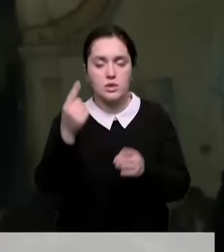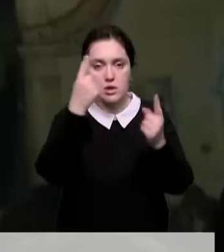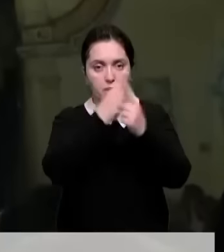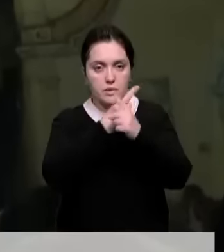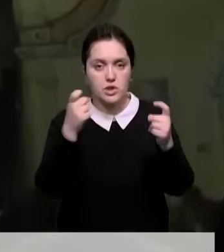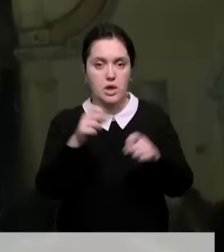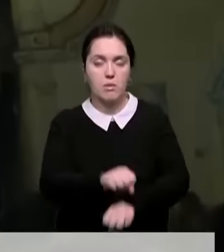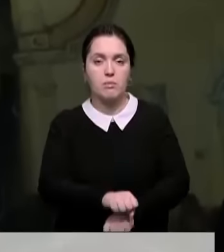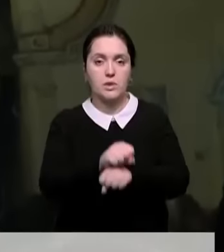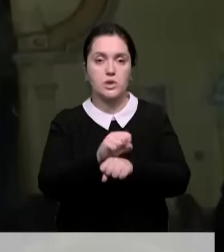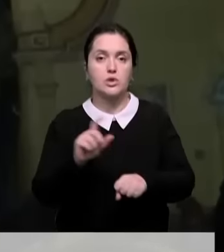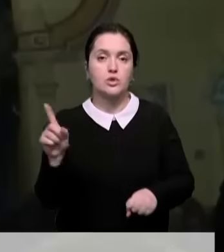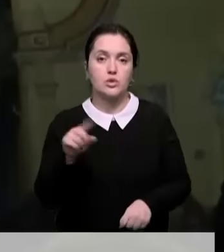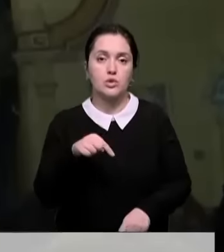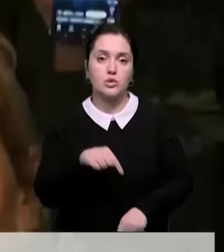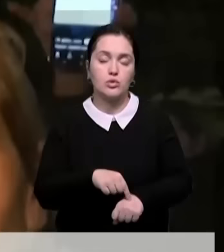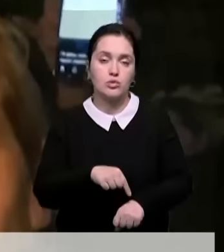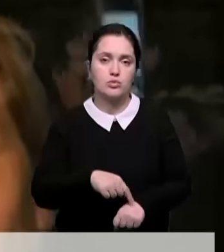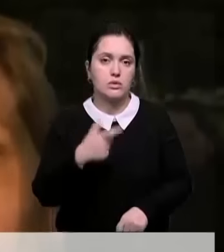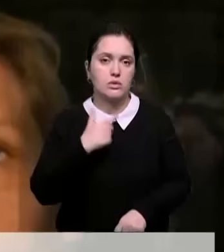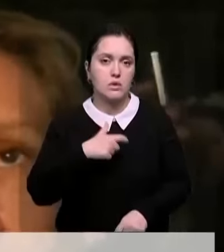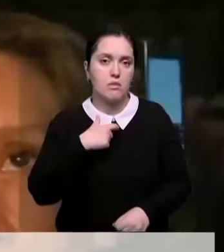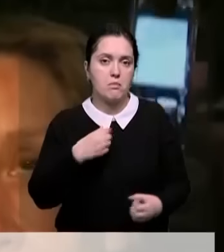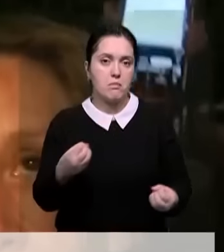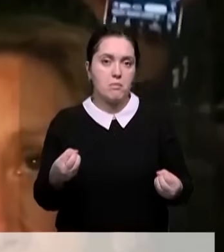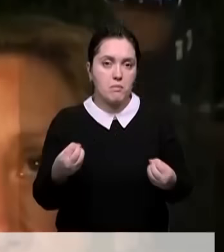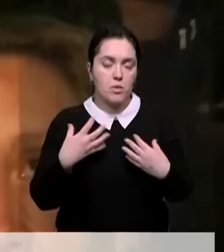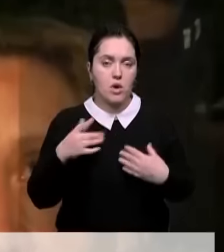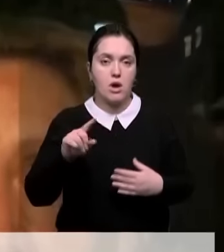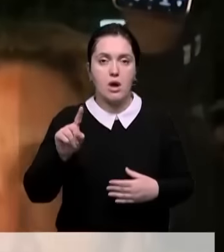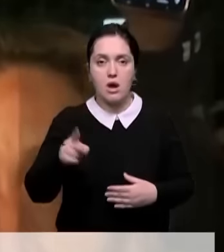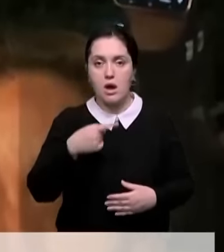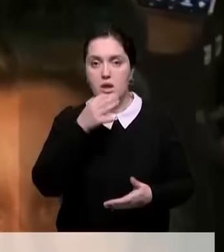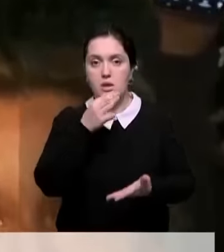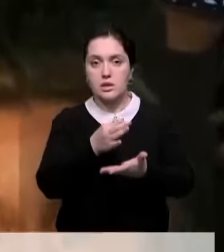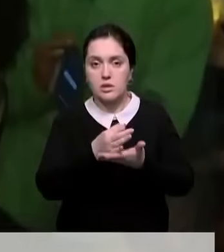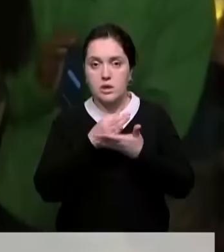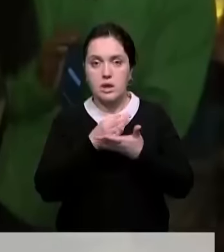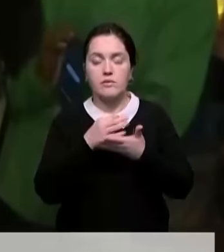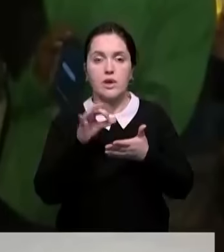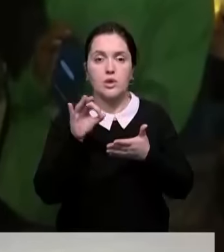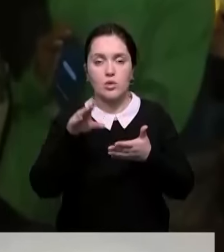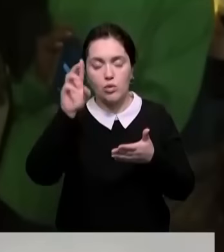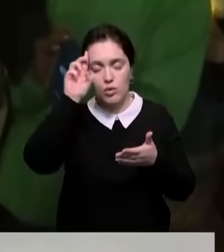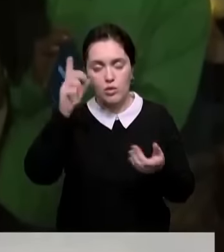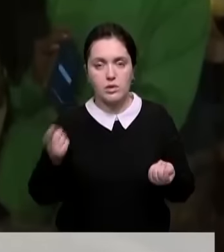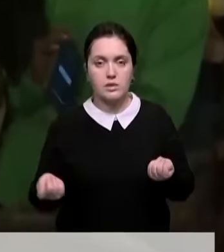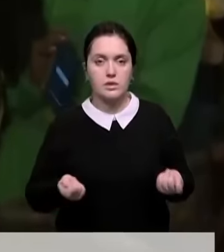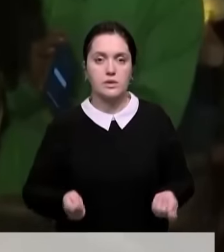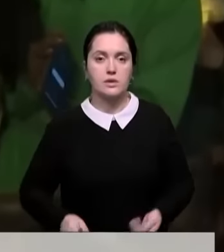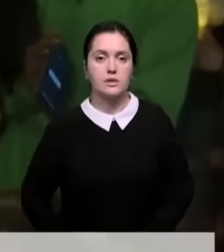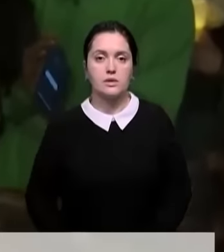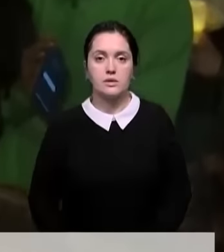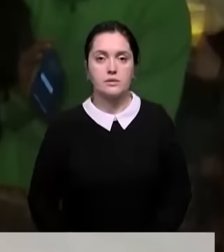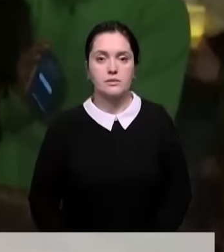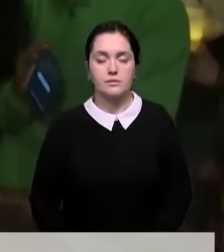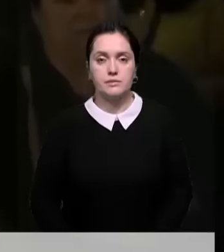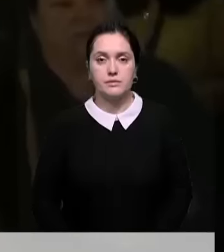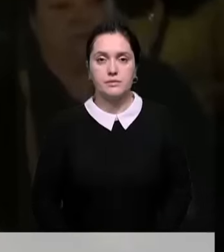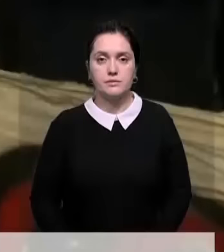в позднем оповещении об угрозе. Митингующие заявили, что чувствуют себя брошенными. Они требуют ответов и действий от властей.